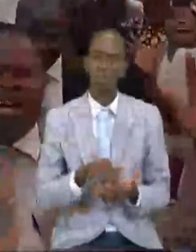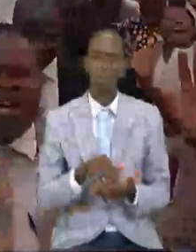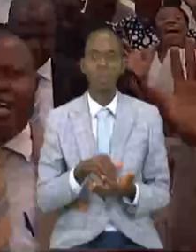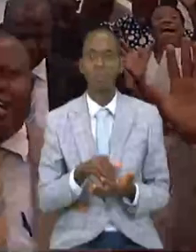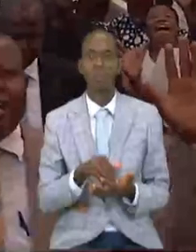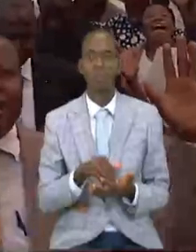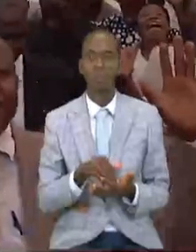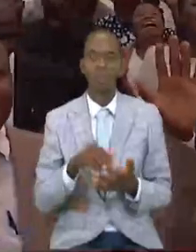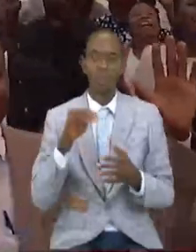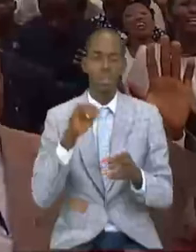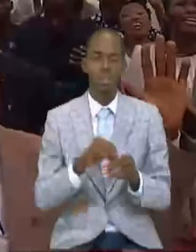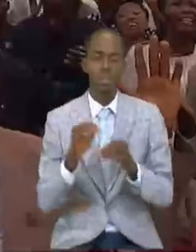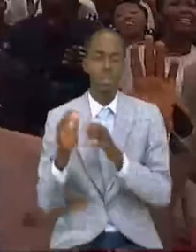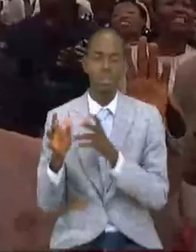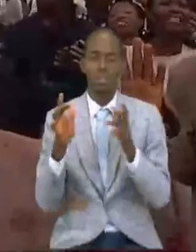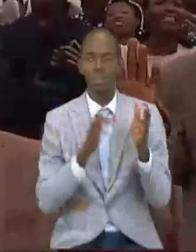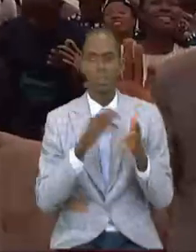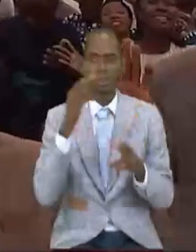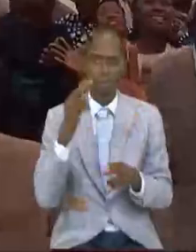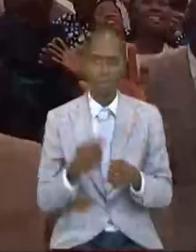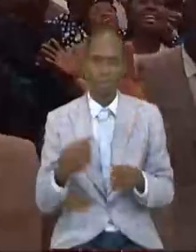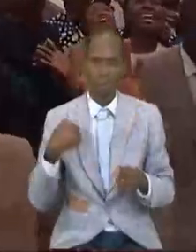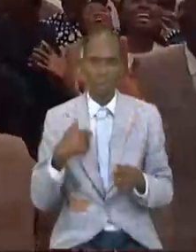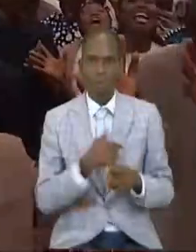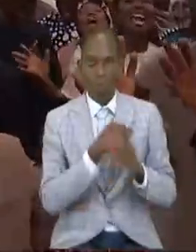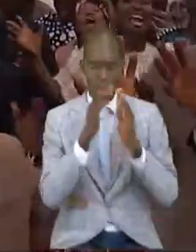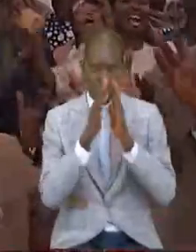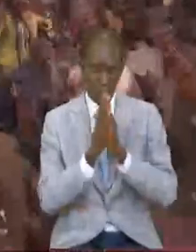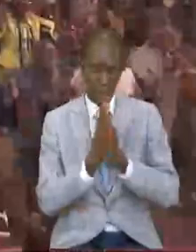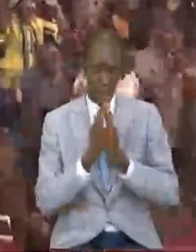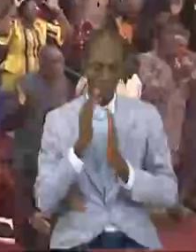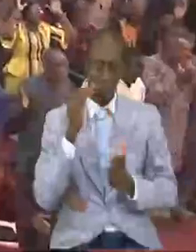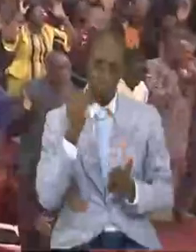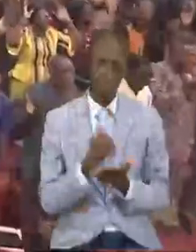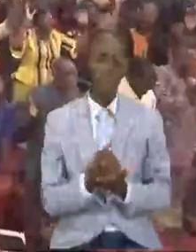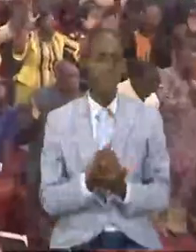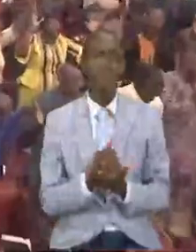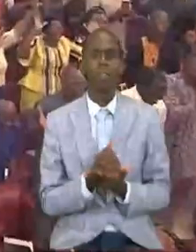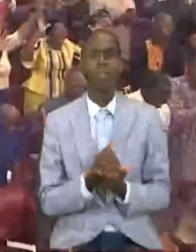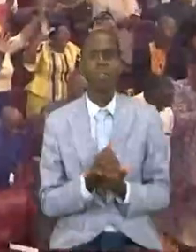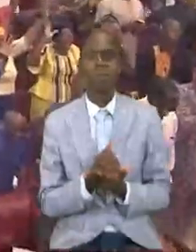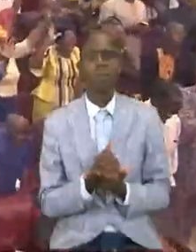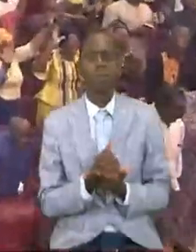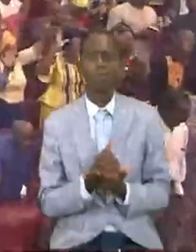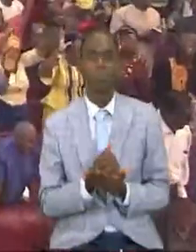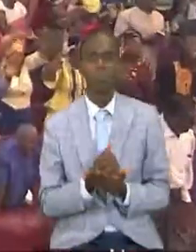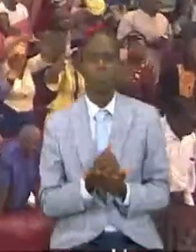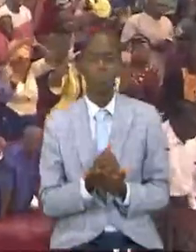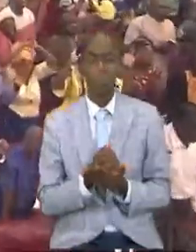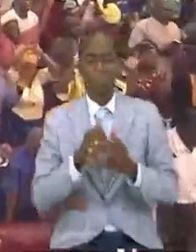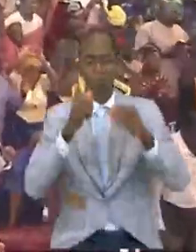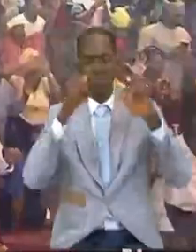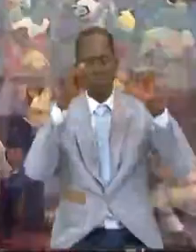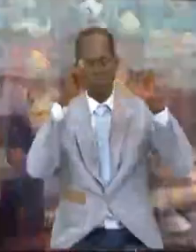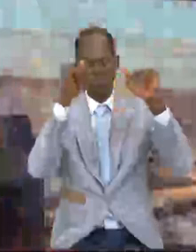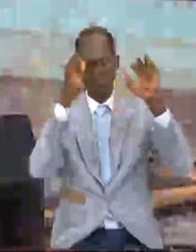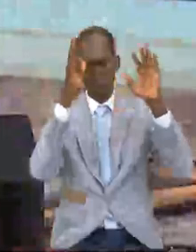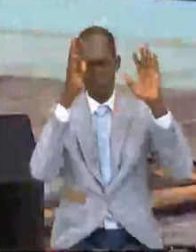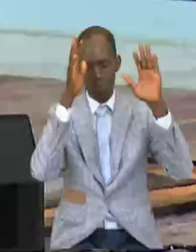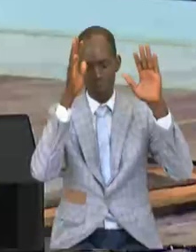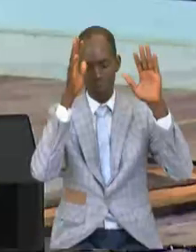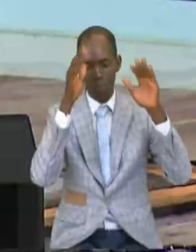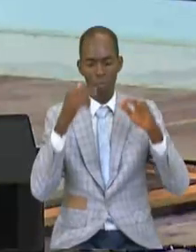à ne jamais être vaincus. Au nom de Jésus, nous prions. Père,